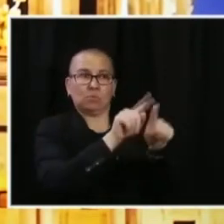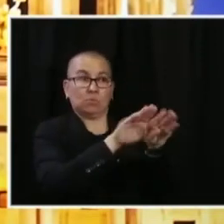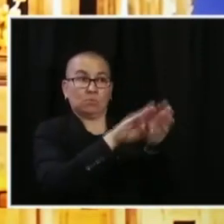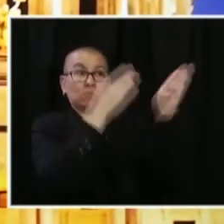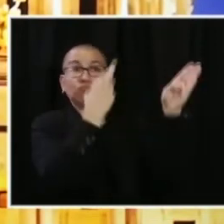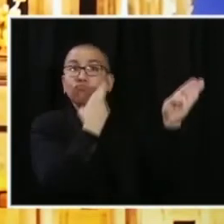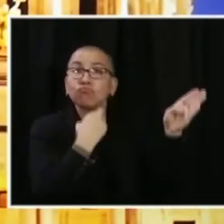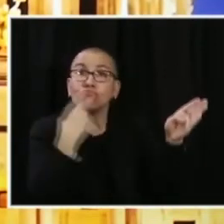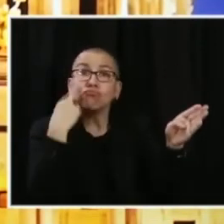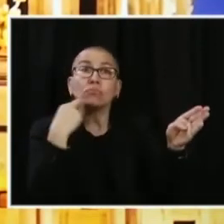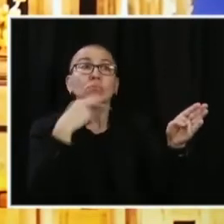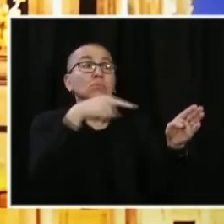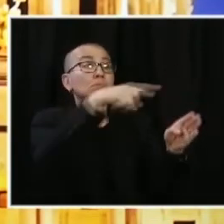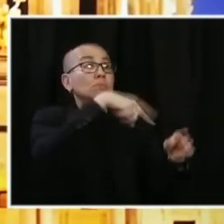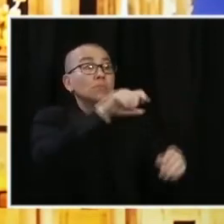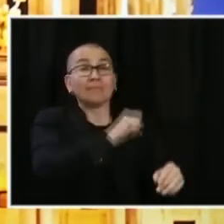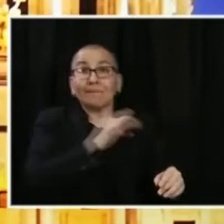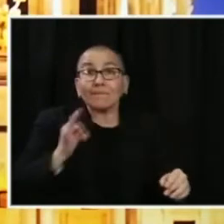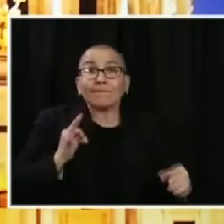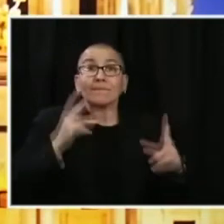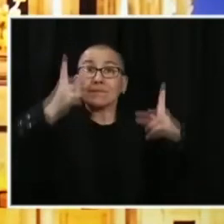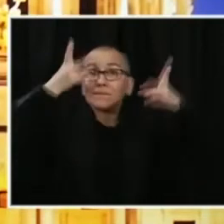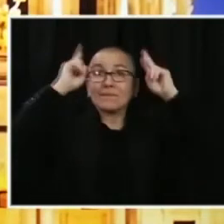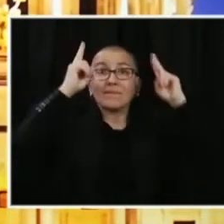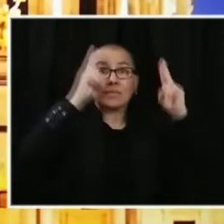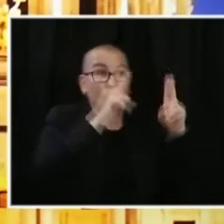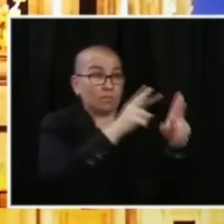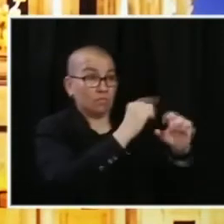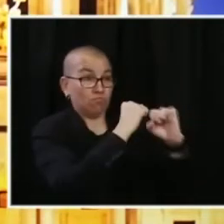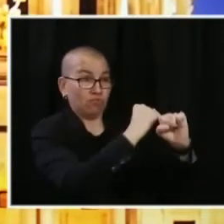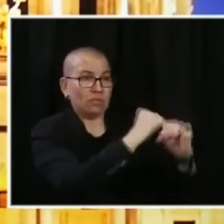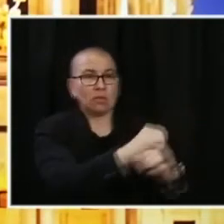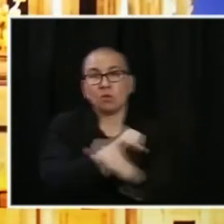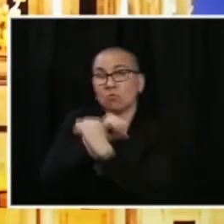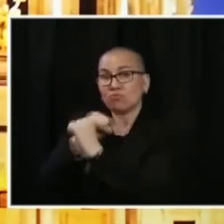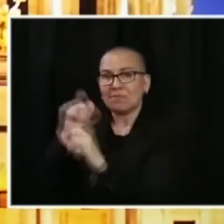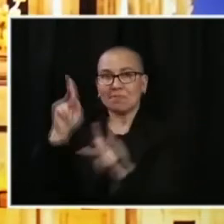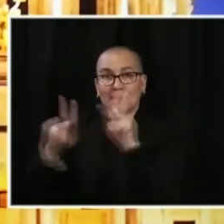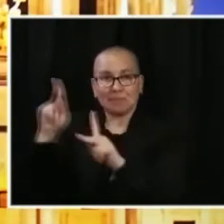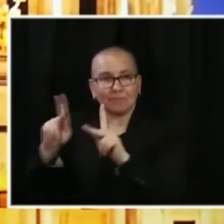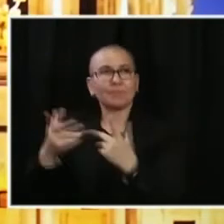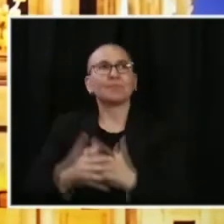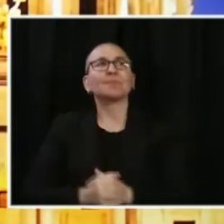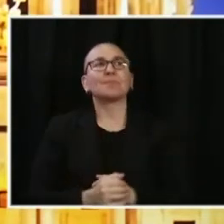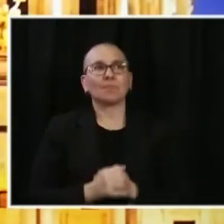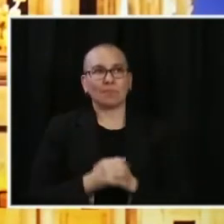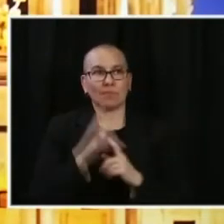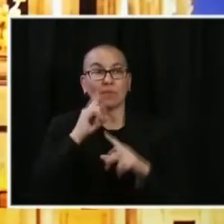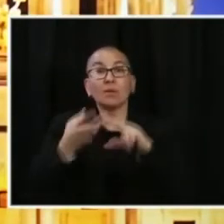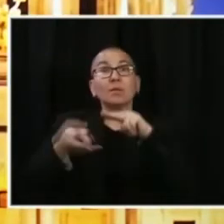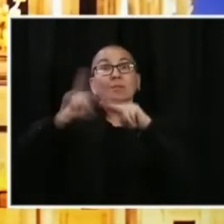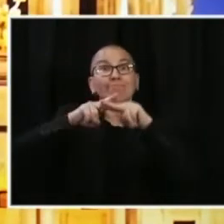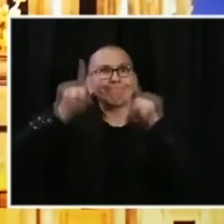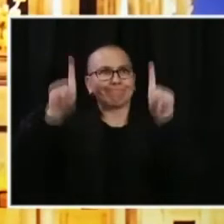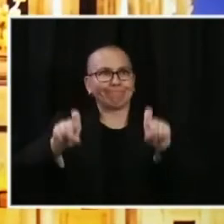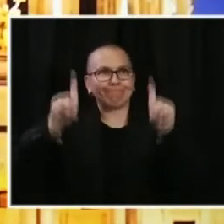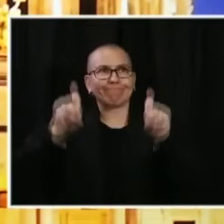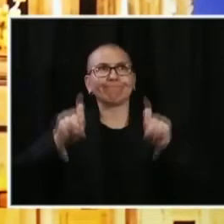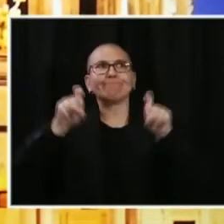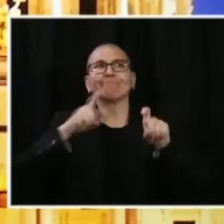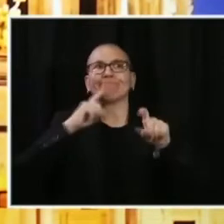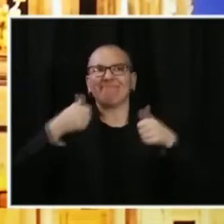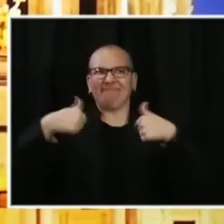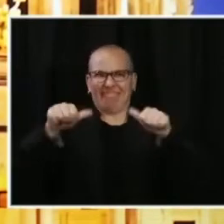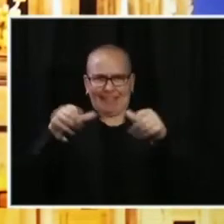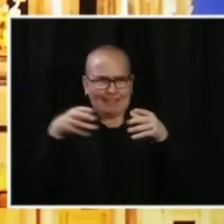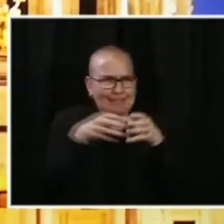sách chùa sách chợ bờ rồi chợ lá là hàng nó mỏ lộ thế chợ ở chợ dẹp nó hồ lộ chợ tới cái giờ khí tàu trong đi nọ đi trả thế cho thầu lúc trộn thì mình thi